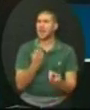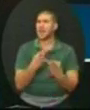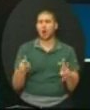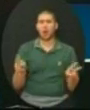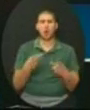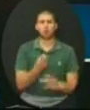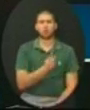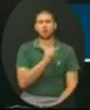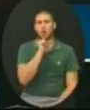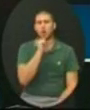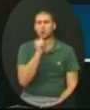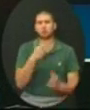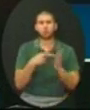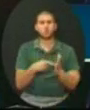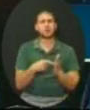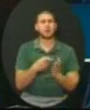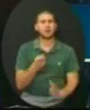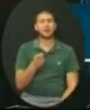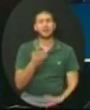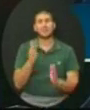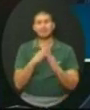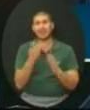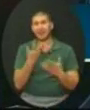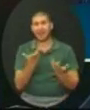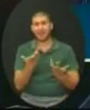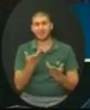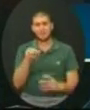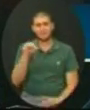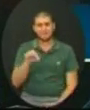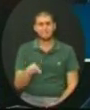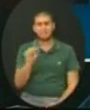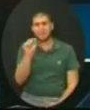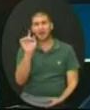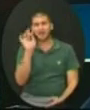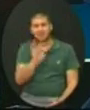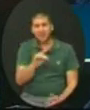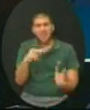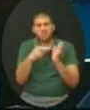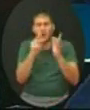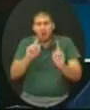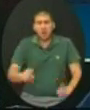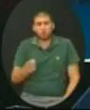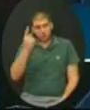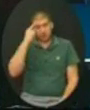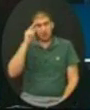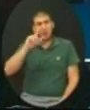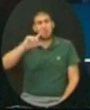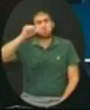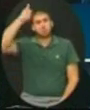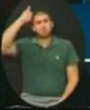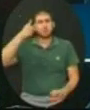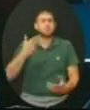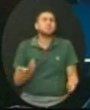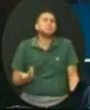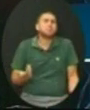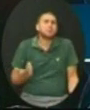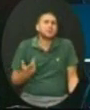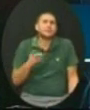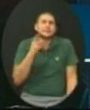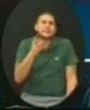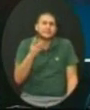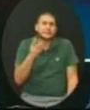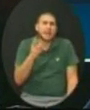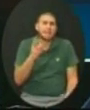ייתכן שלא רצו להכניס סייג שאומר, דירה שאין בה פקק נגד התחשמלות, בחשמל. את יודעת שקופץ הפקק אם קורה משהו? אז